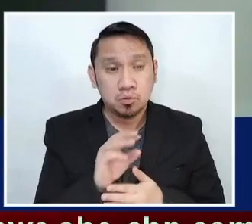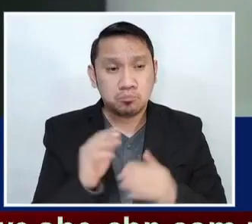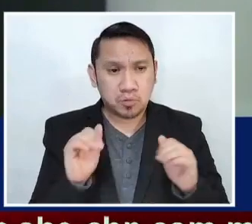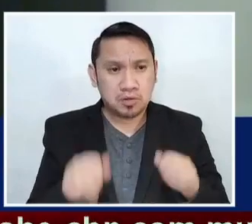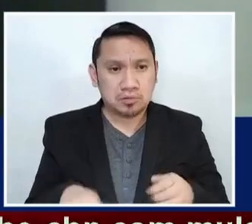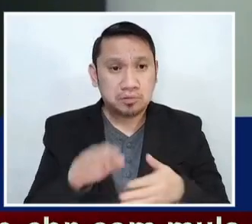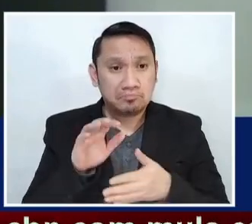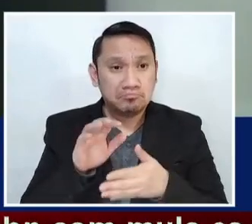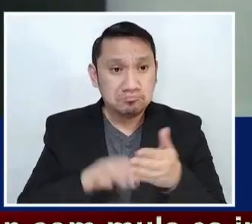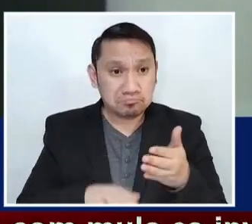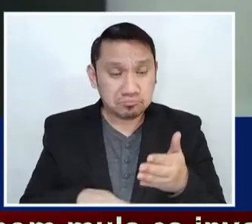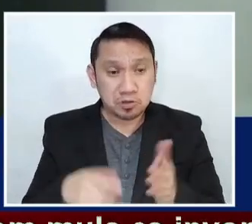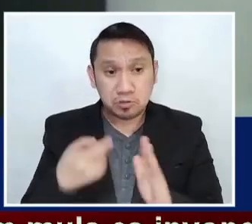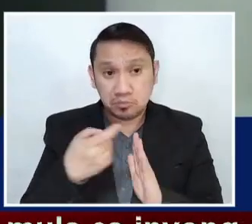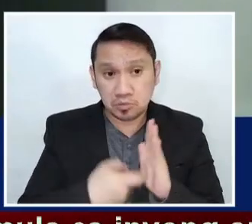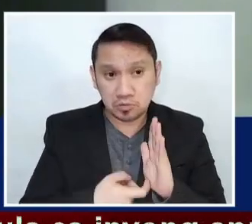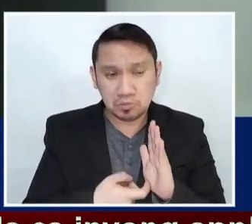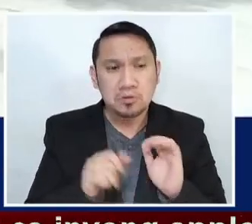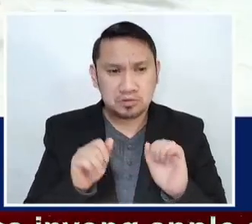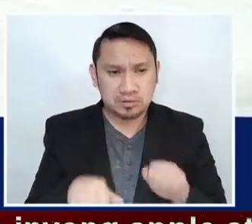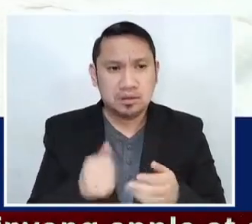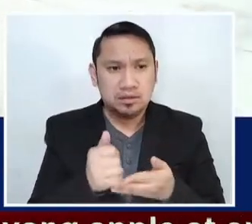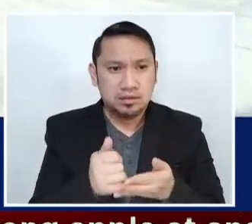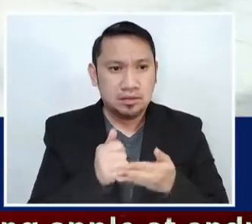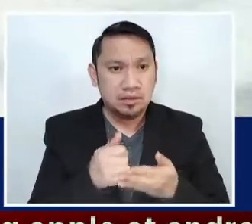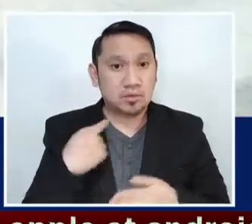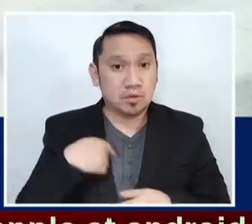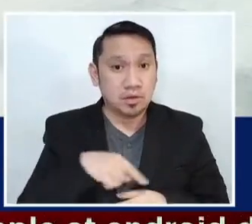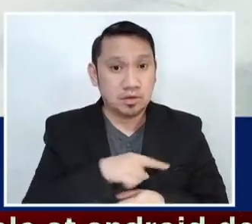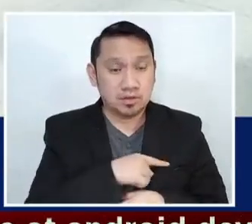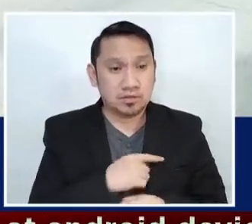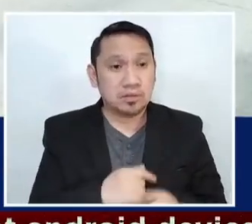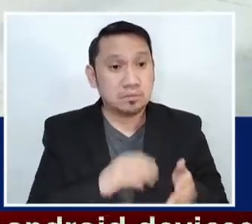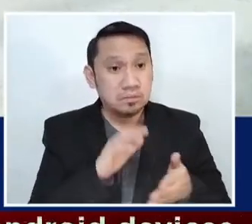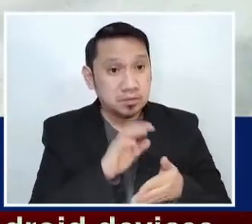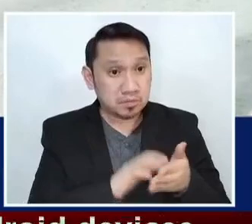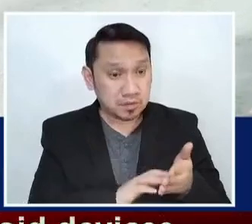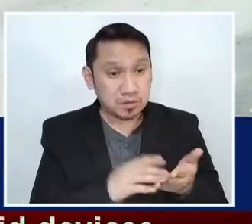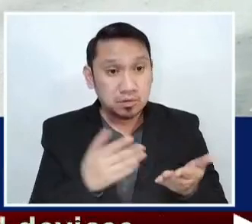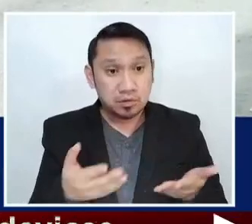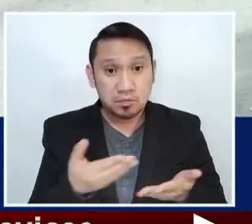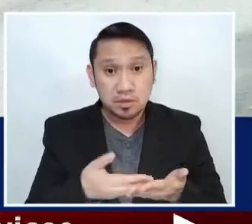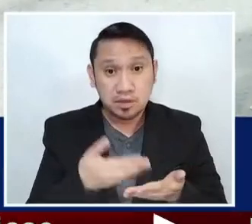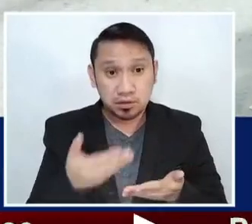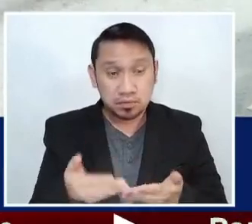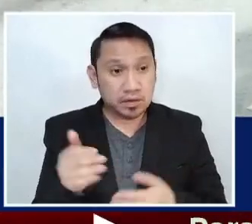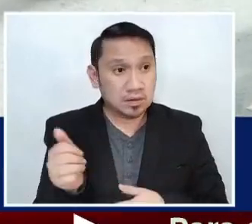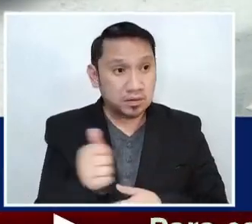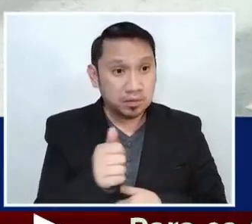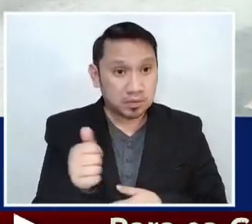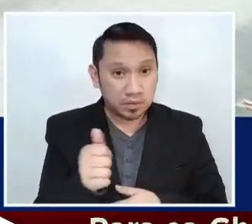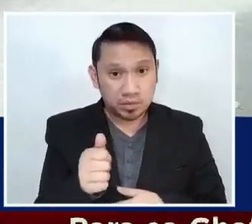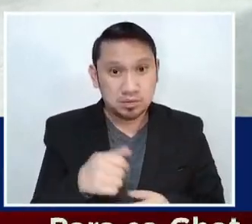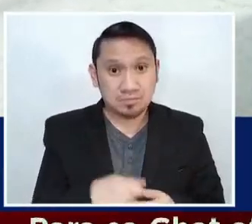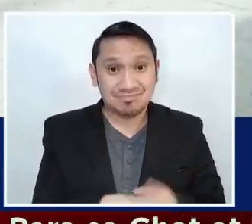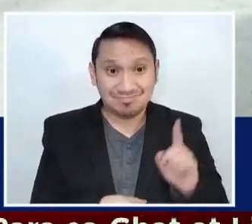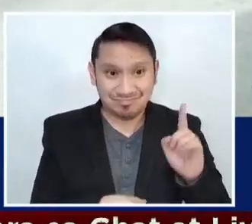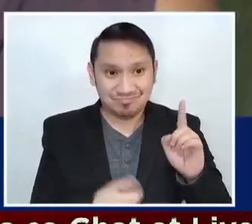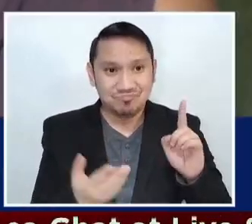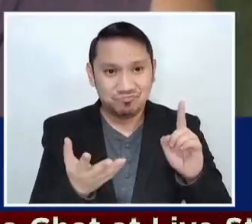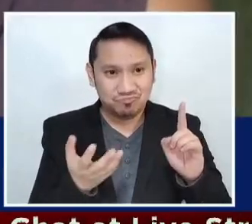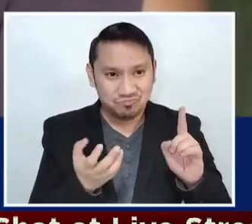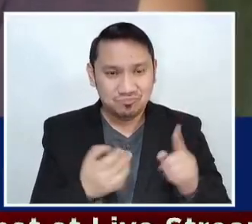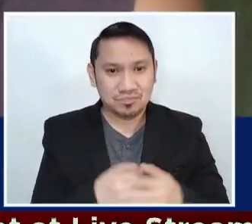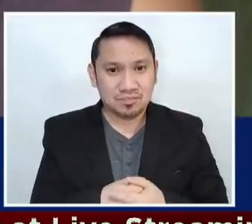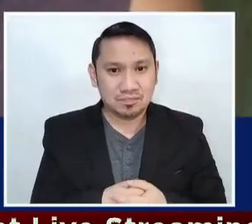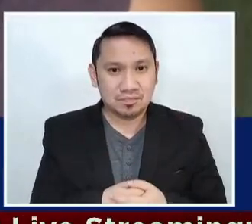mas makakatulong po sa aming lahat. Pagbaba rin ng presyo ng bilihin at pasahe, ang gusto ni Mang Pio.